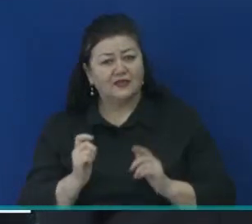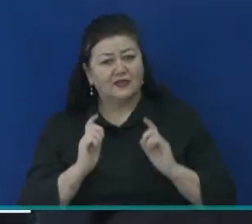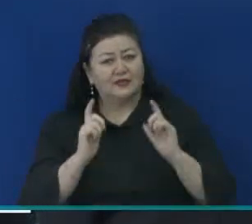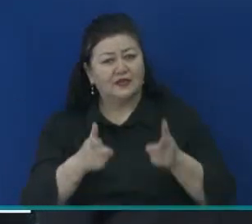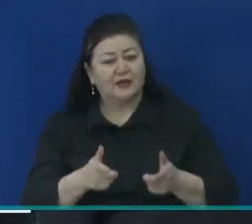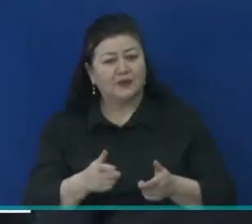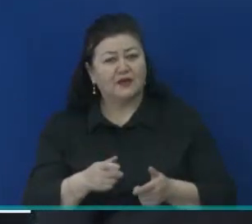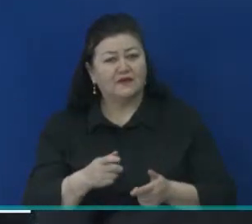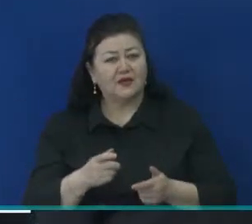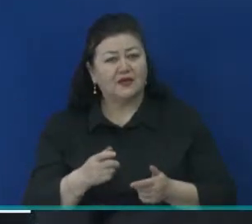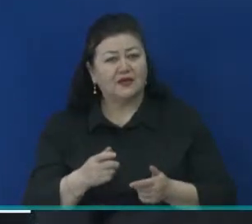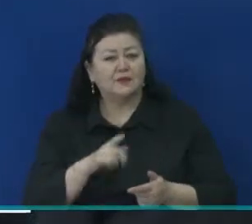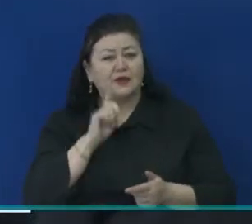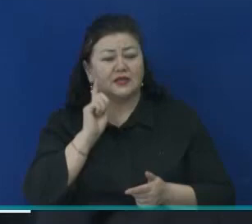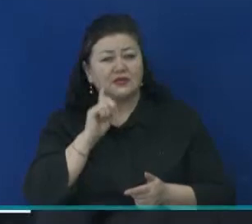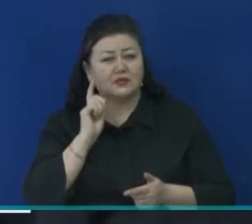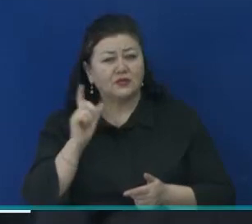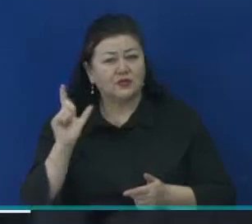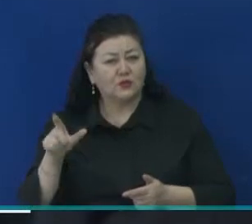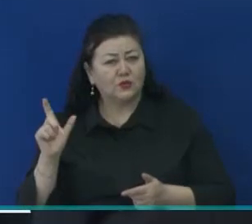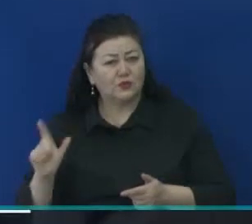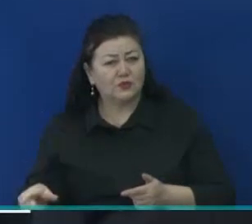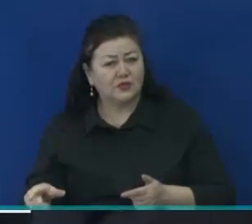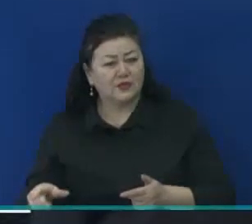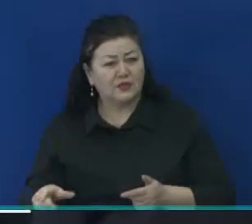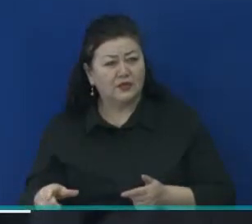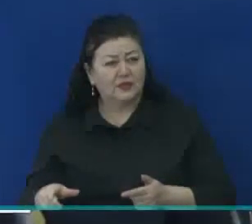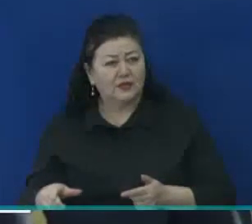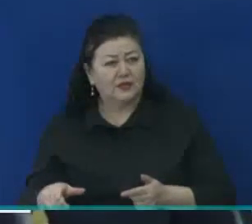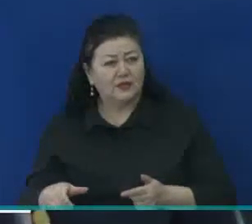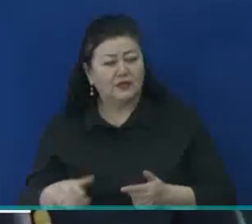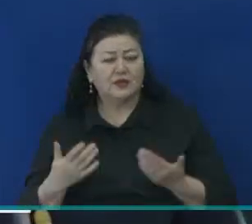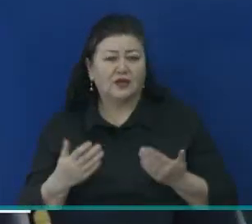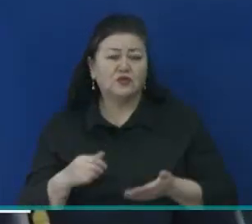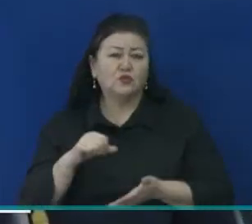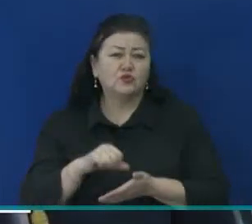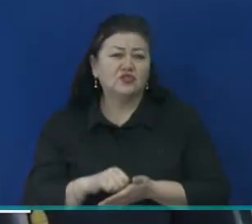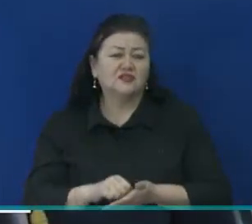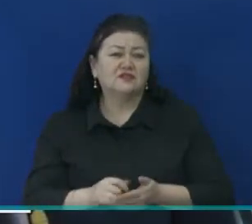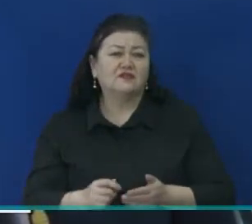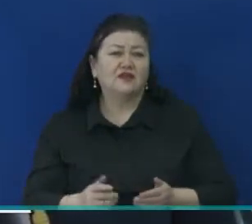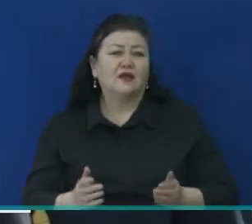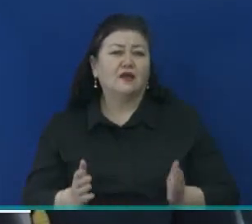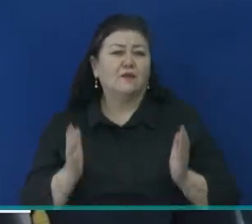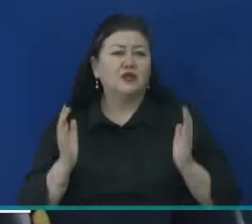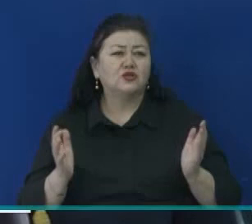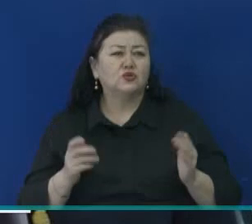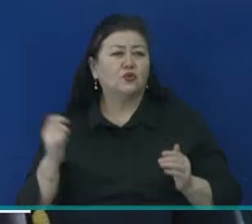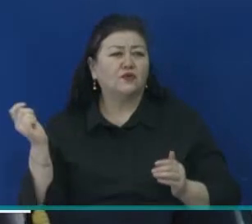біздің елімізден мыңдаған жастар барып, оқ пен оттың ортасында түсті. Еліміз аман, жұртымыз тыныш болсын.